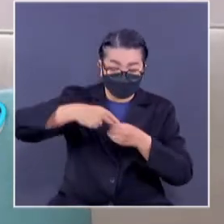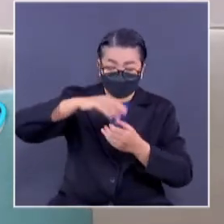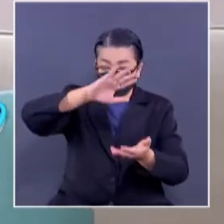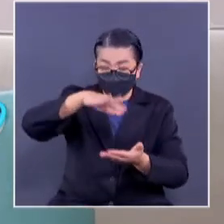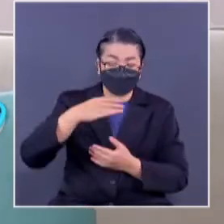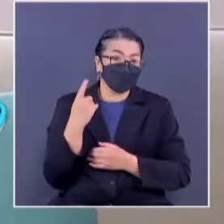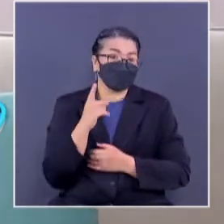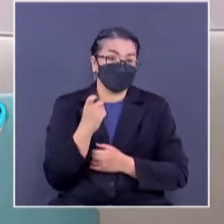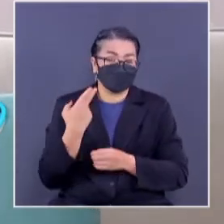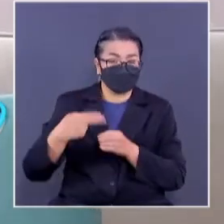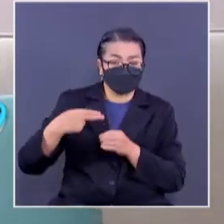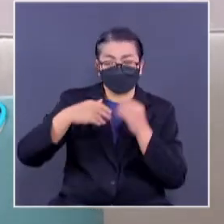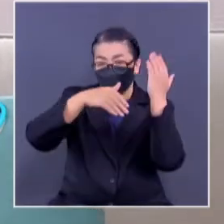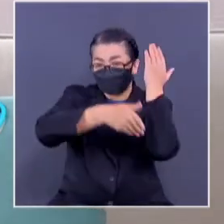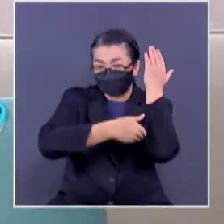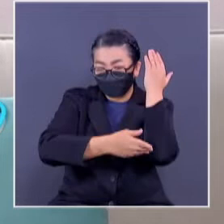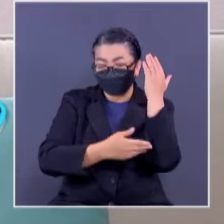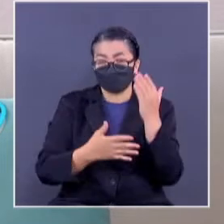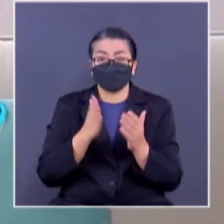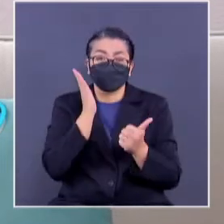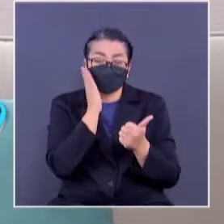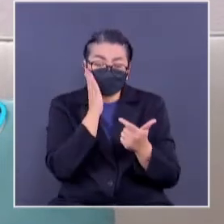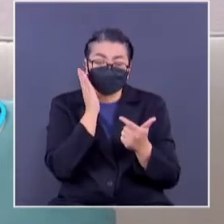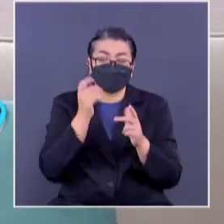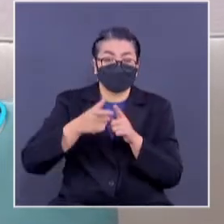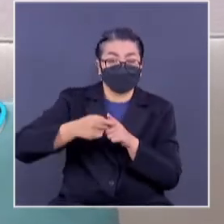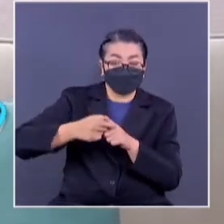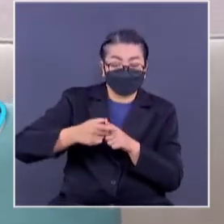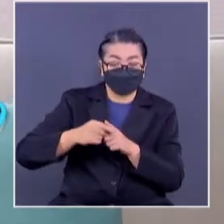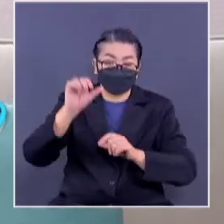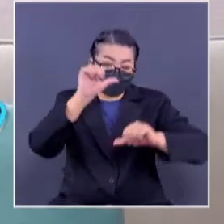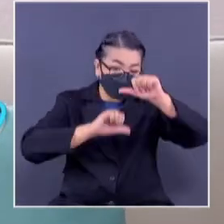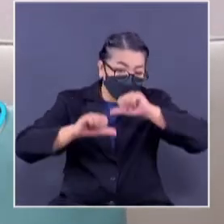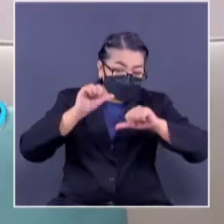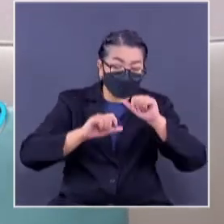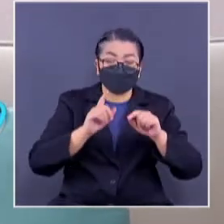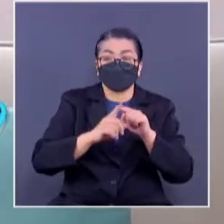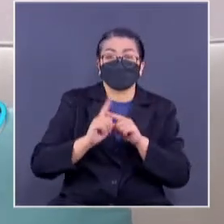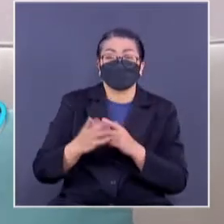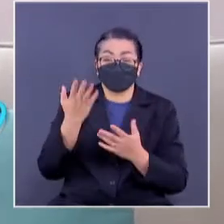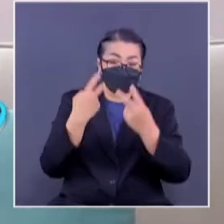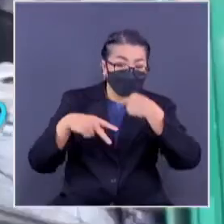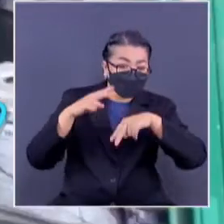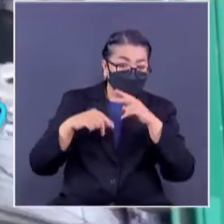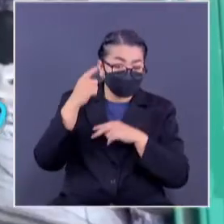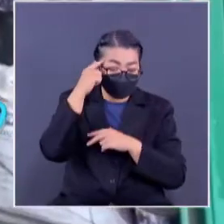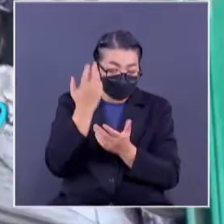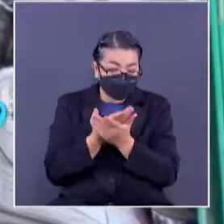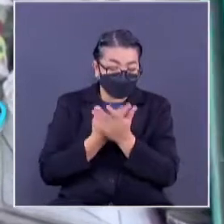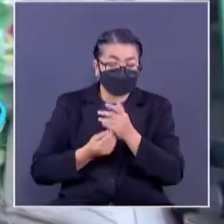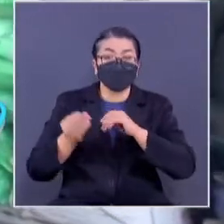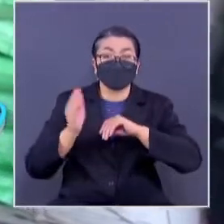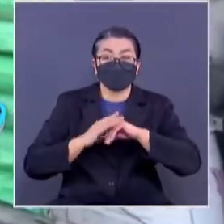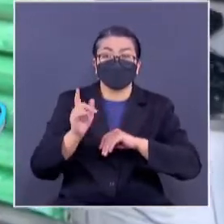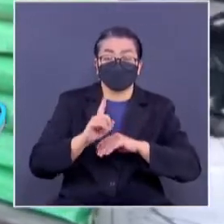จรูปน้ำมันปาล์มแป้งสาลีข้าวโพดปุ๋ยเคมีแล้วก็สินค้าอื่นด้วยเพื่อดูว่าแนวโน้มราคาจะเป็นยังไง